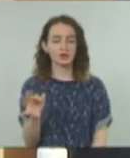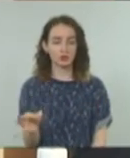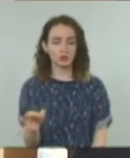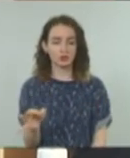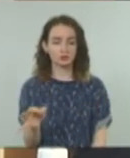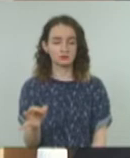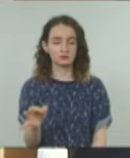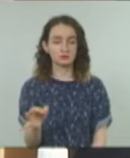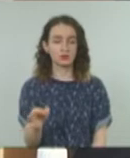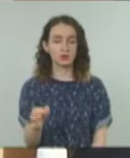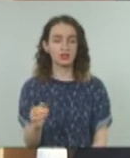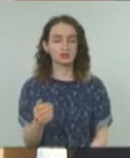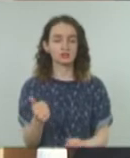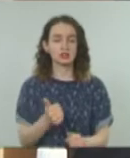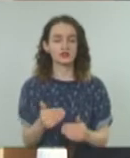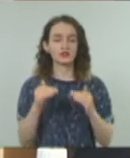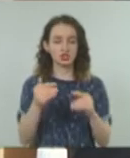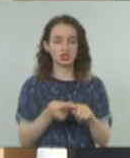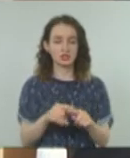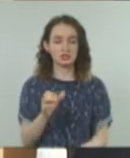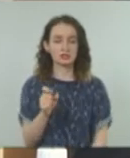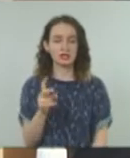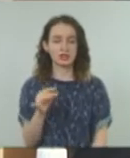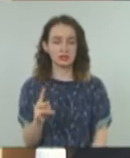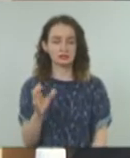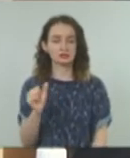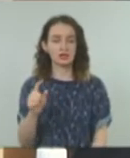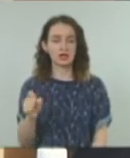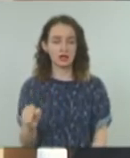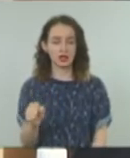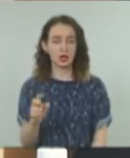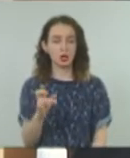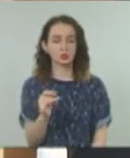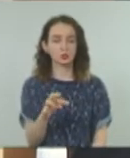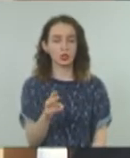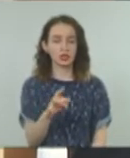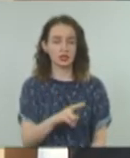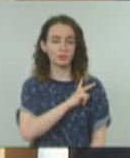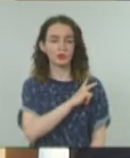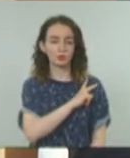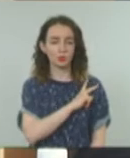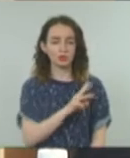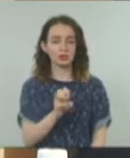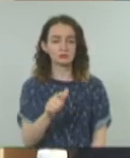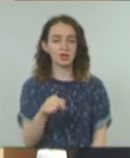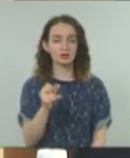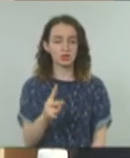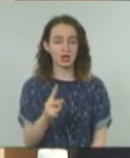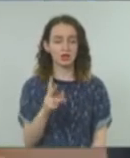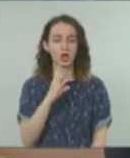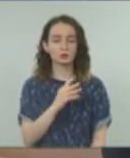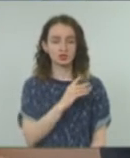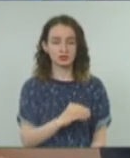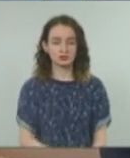округе гораздо выше тарифы на Сахалине, в Сахе, в Бурятии, в Приморском крае, в Магадане, в Камчатском